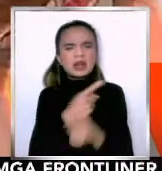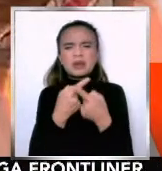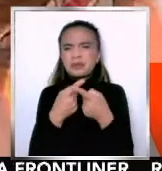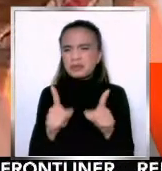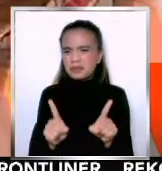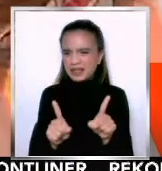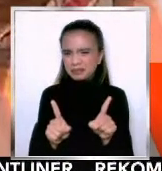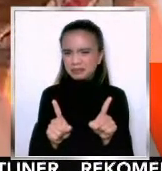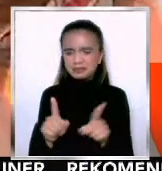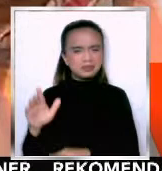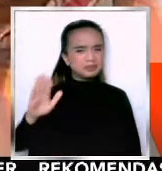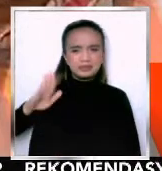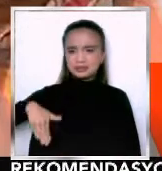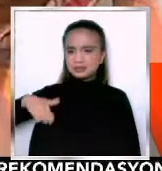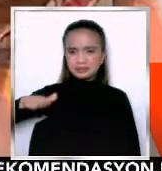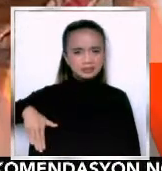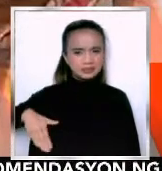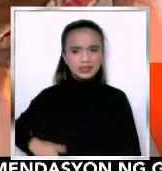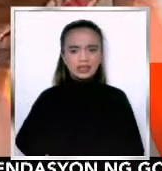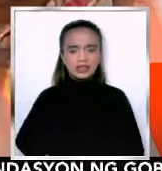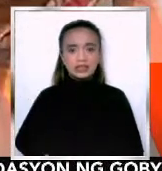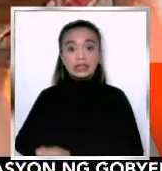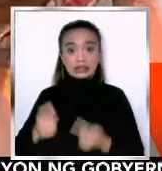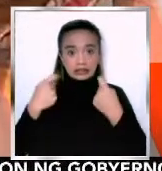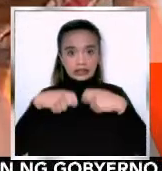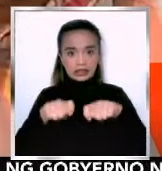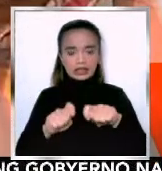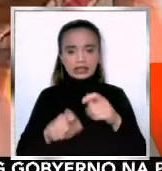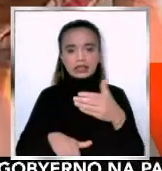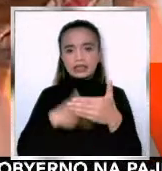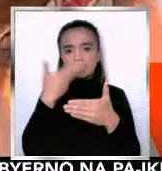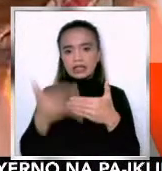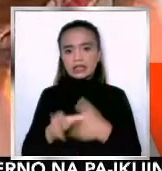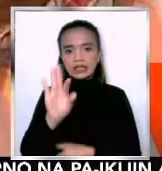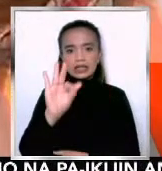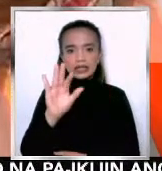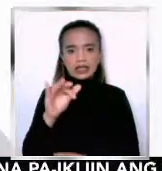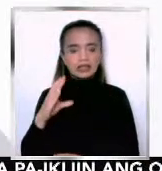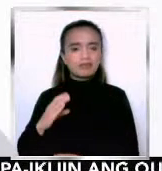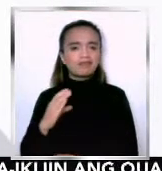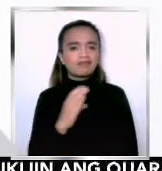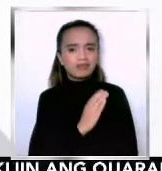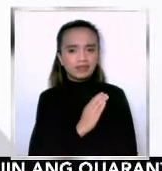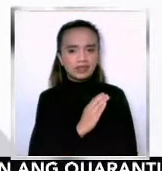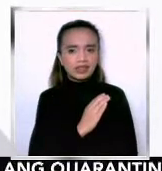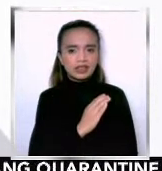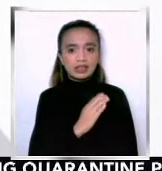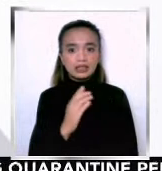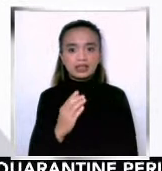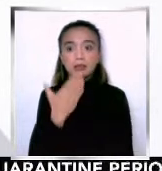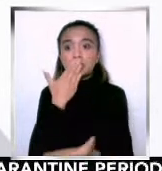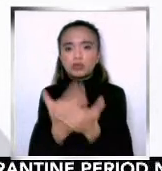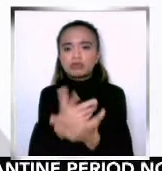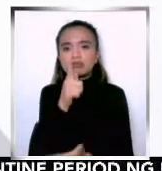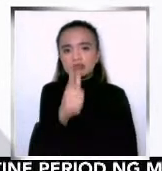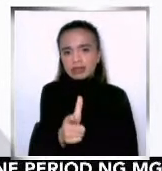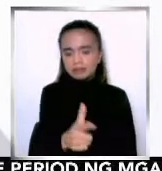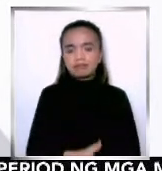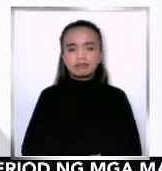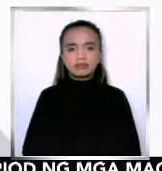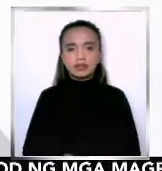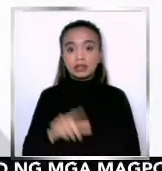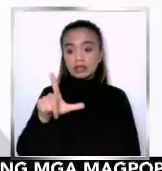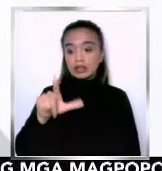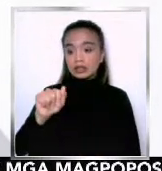ito. Subukan na lang daw nila sa 19th Congress sabay sabing good luck. Sabi naman ni Lacson, kung noon ngang